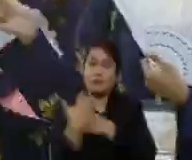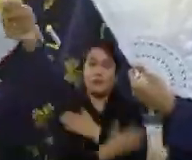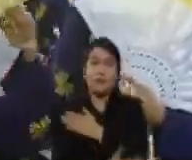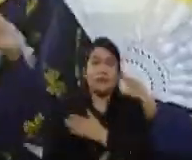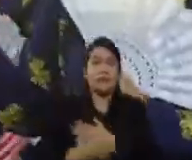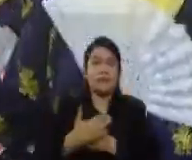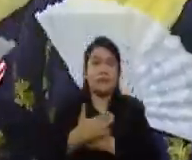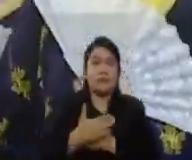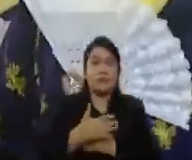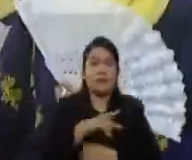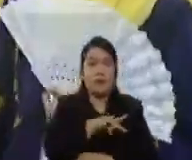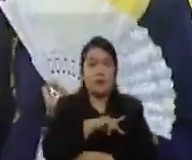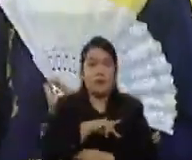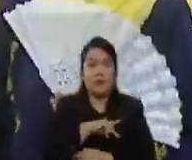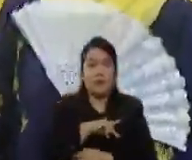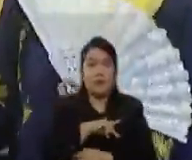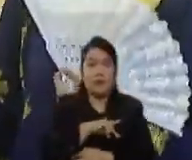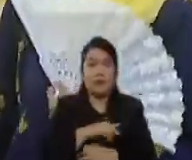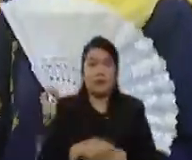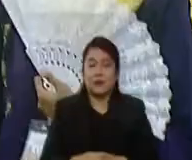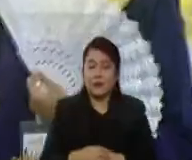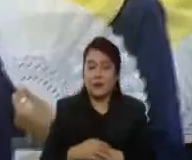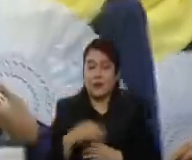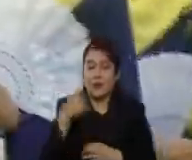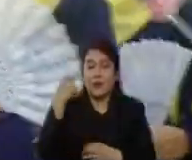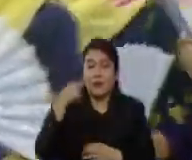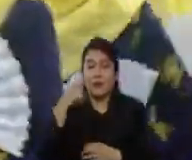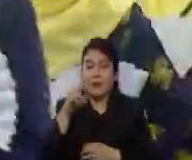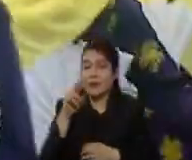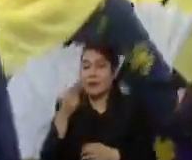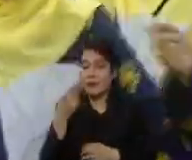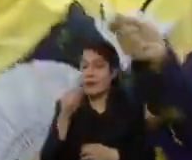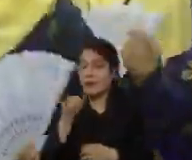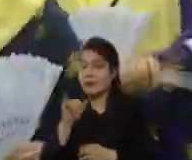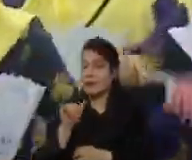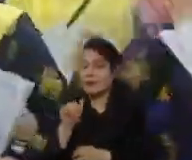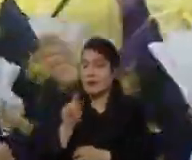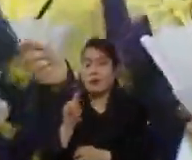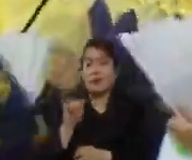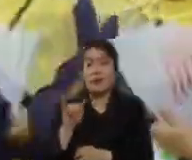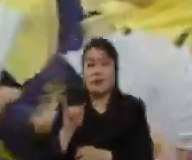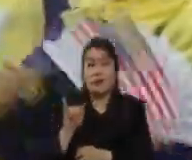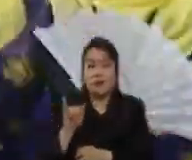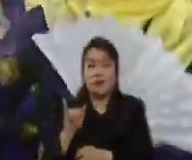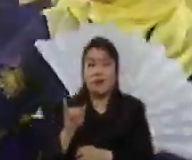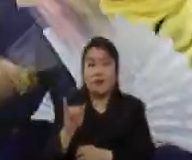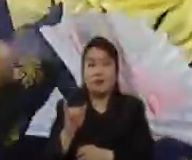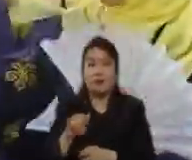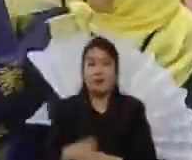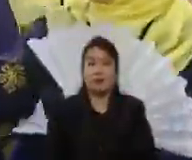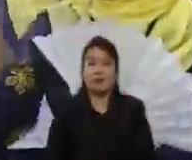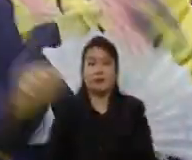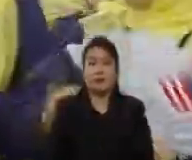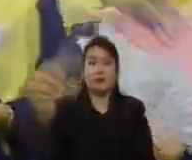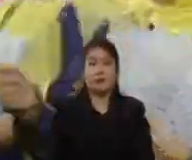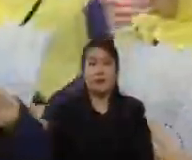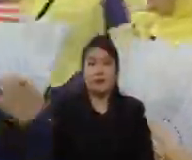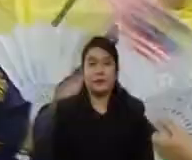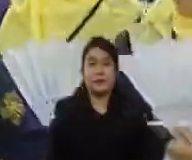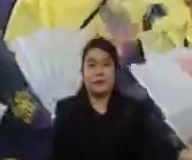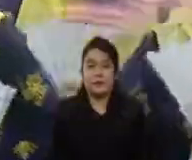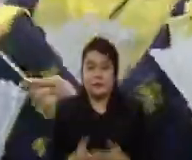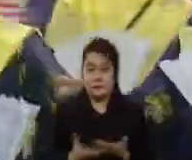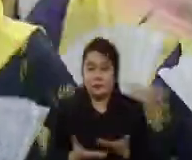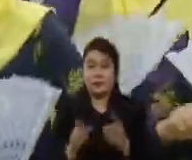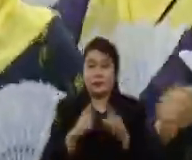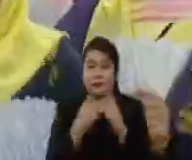negara, diketuai Yang Berusaha Puan Nur Hayati binti Abdul Karim, Setiausaha Agung Puspanita. Puspanita